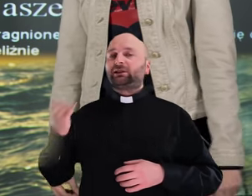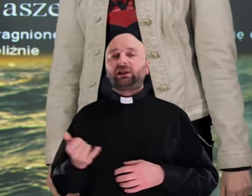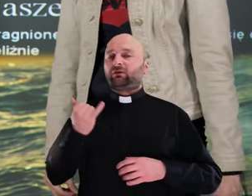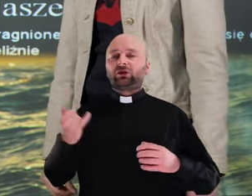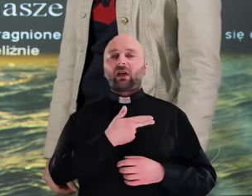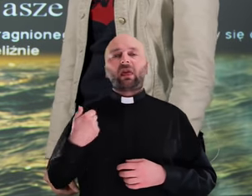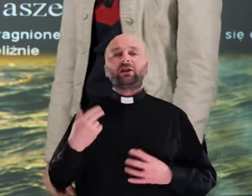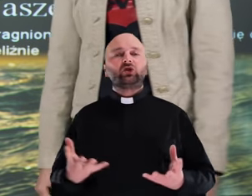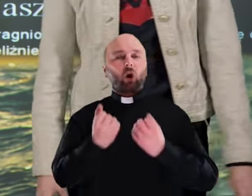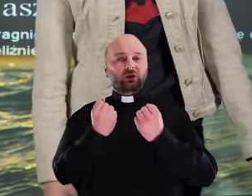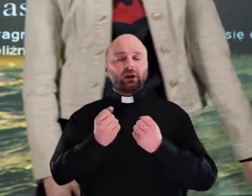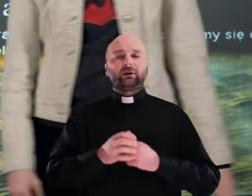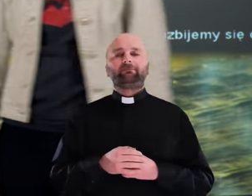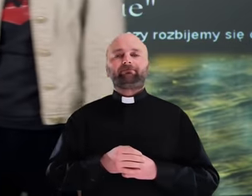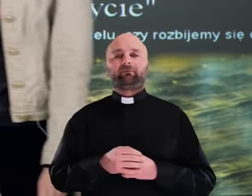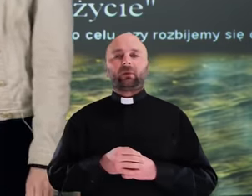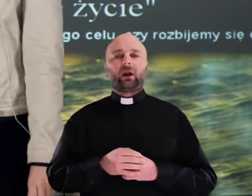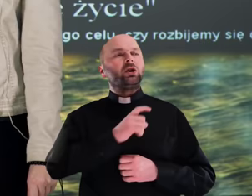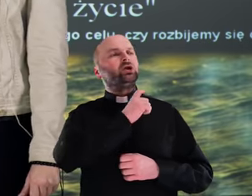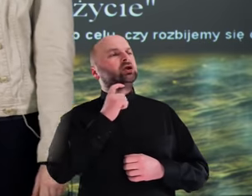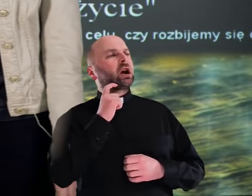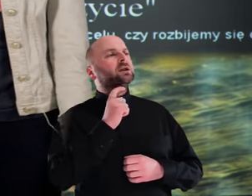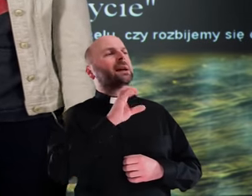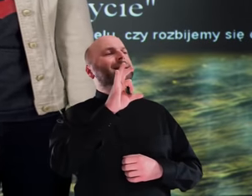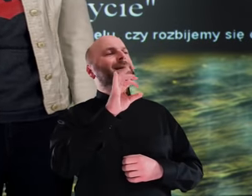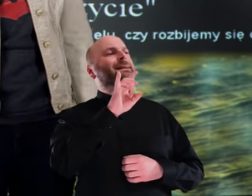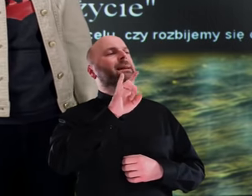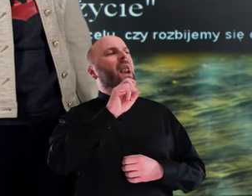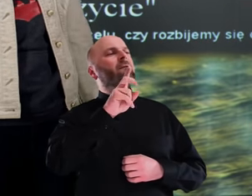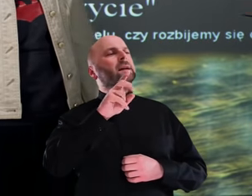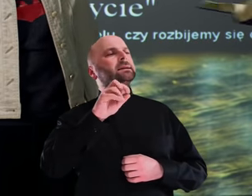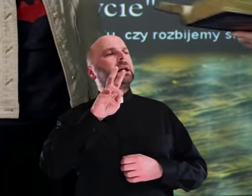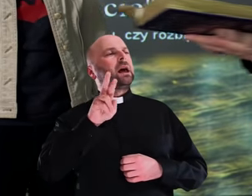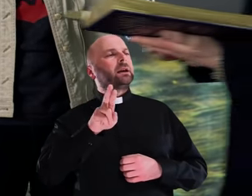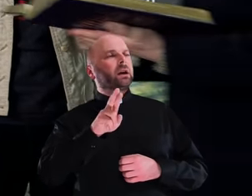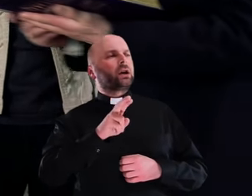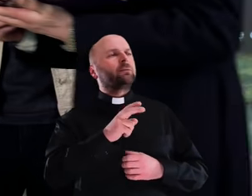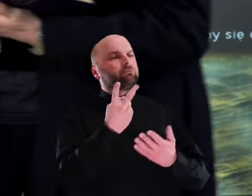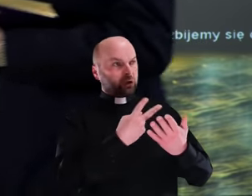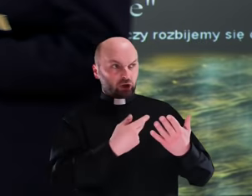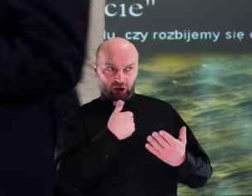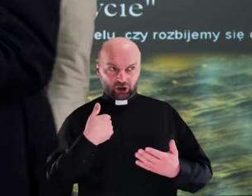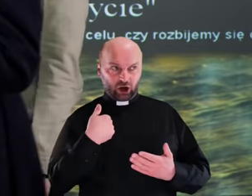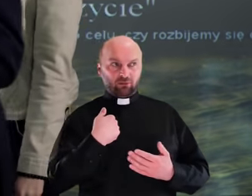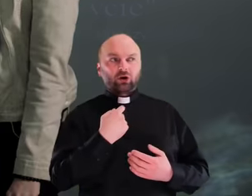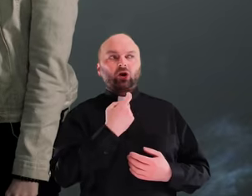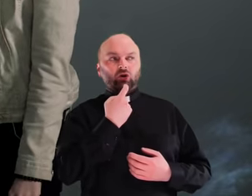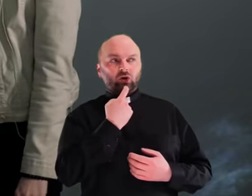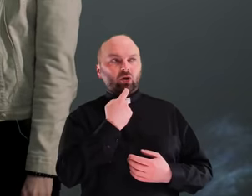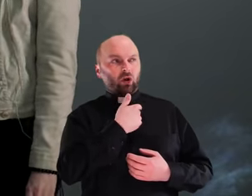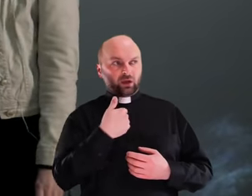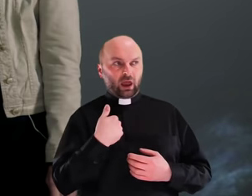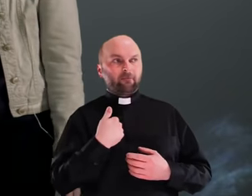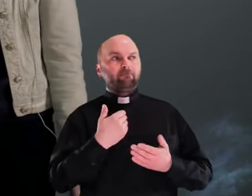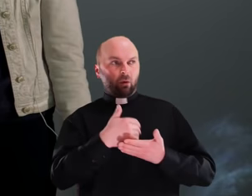Księże Sylwestrze, przeczytasz nam na początku naszego spotkania, o kogo chodzi? Oczywiście, że tak.